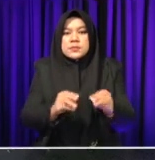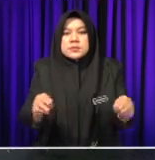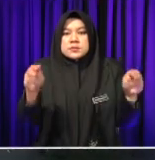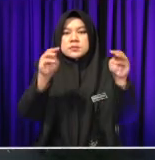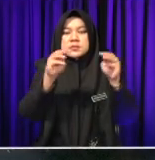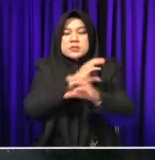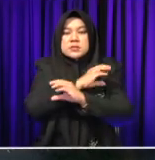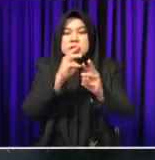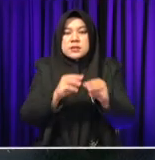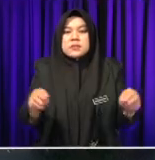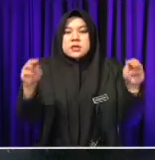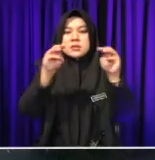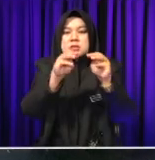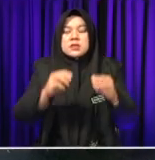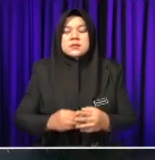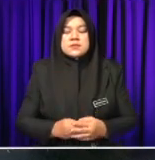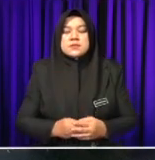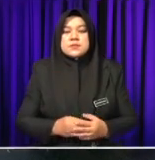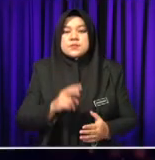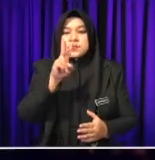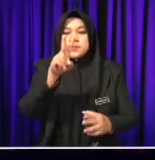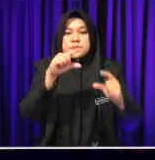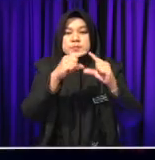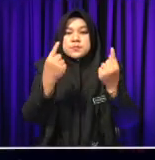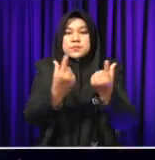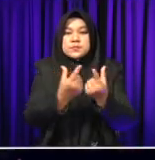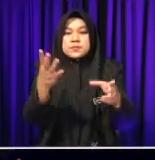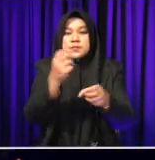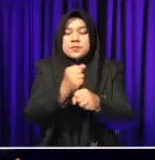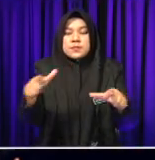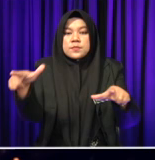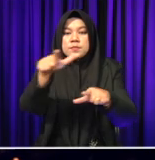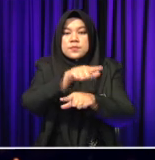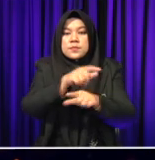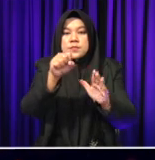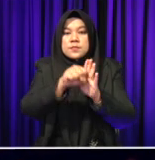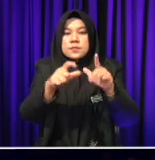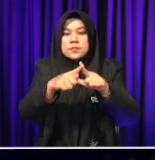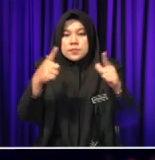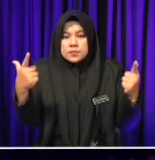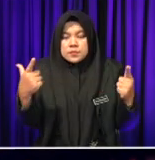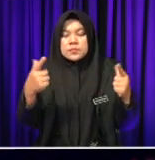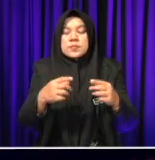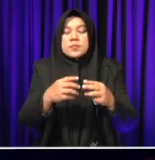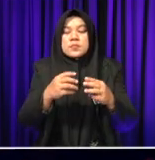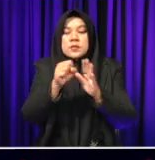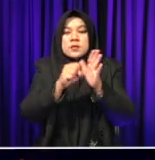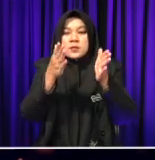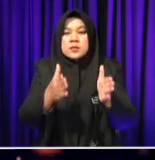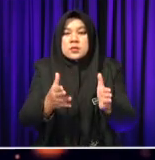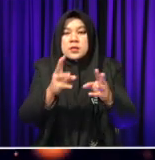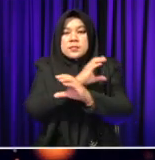Adlin dua golongan yang mendapat naungan Allah selain daripada seorang yang mencintai masjid